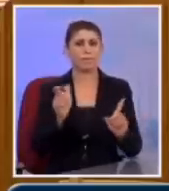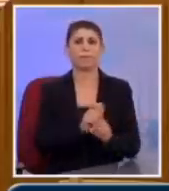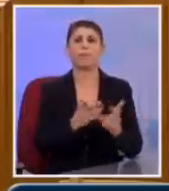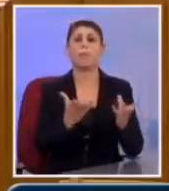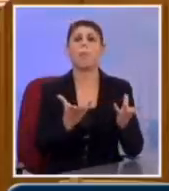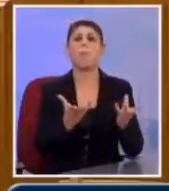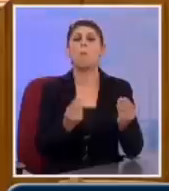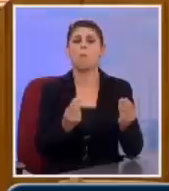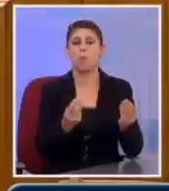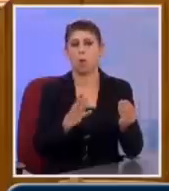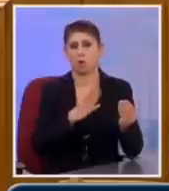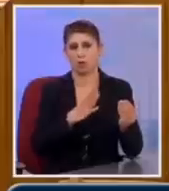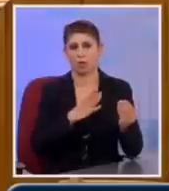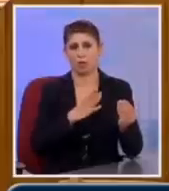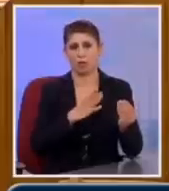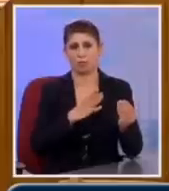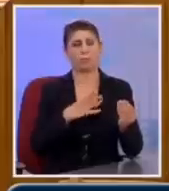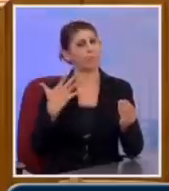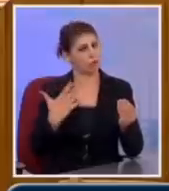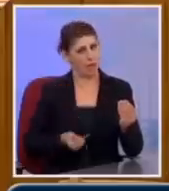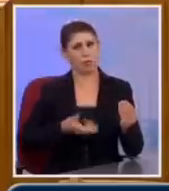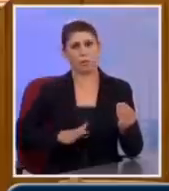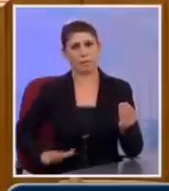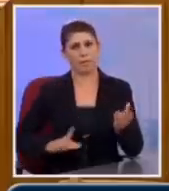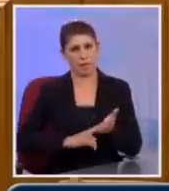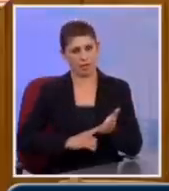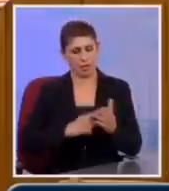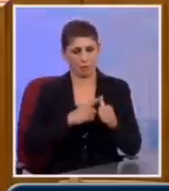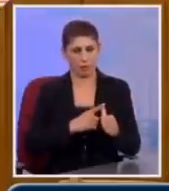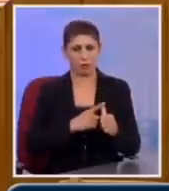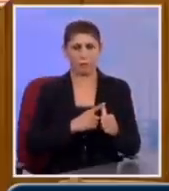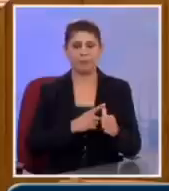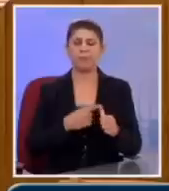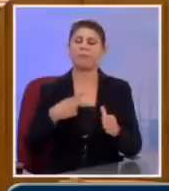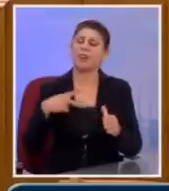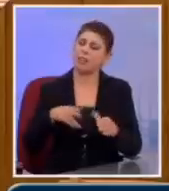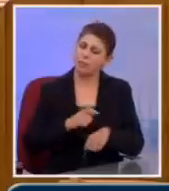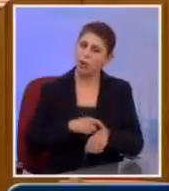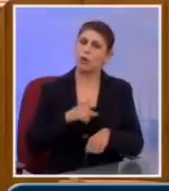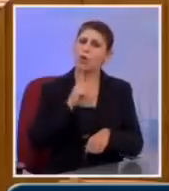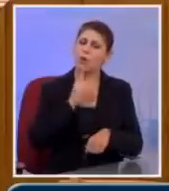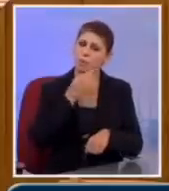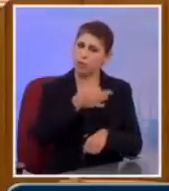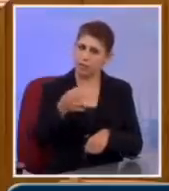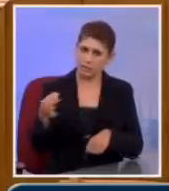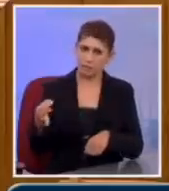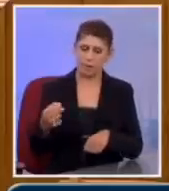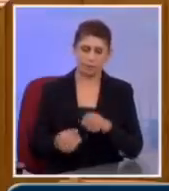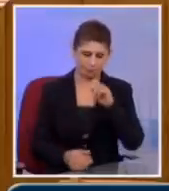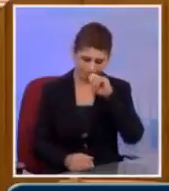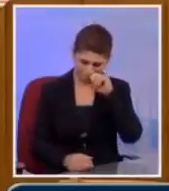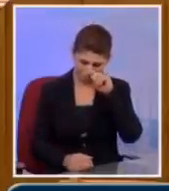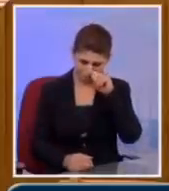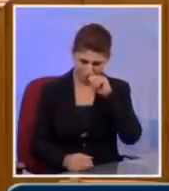πολλούς ανθρώπους από το να αποκτήσουν τα παιδιά τους ηθαγένεια. Και ταυτόχρονα, όπως σας εξήγησα πριν,